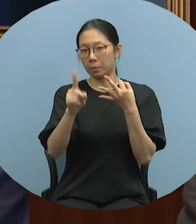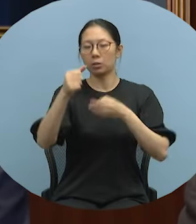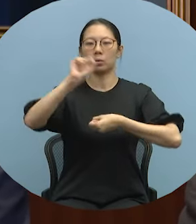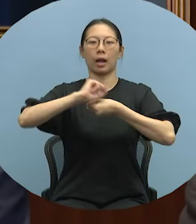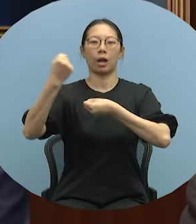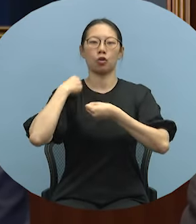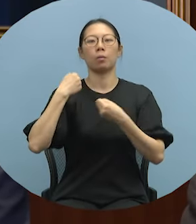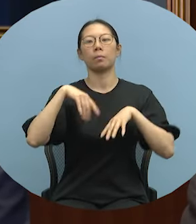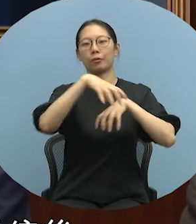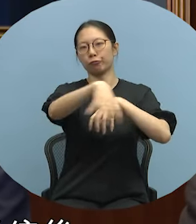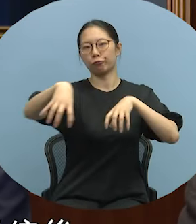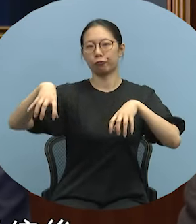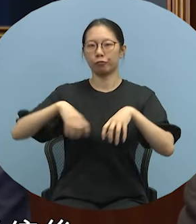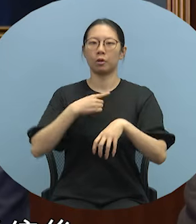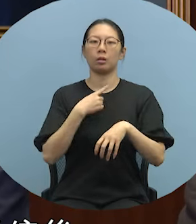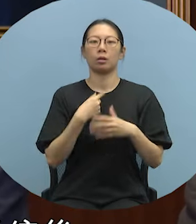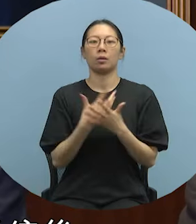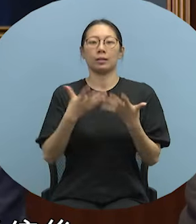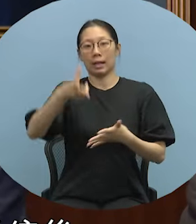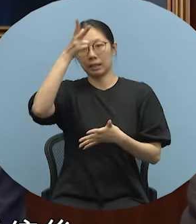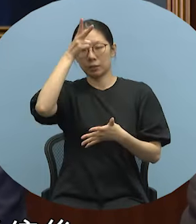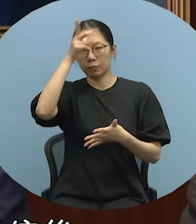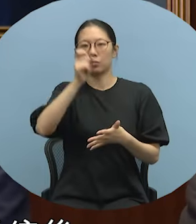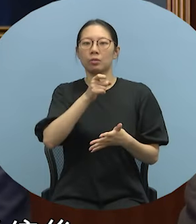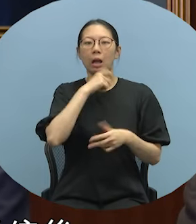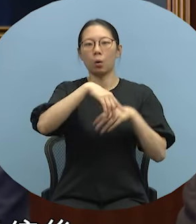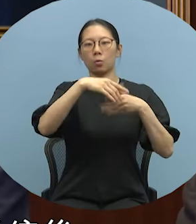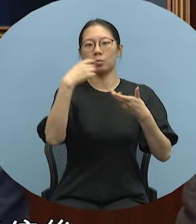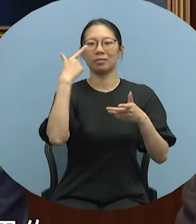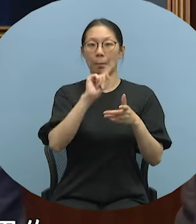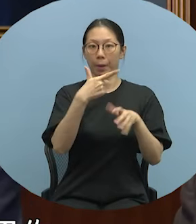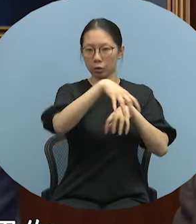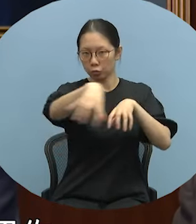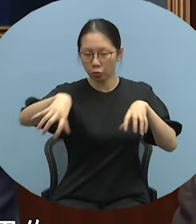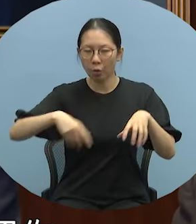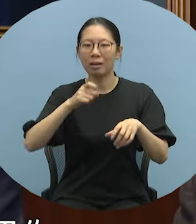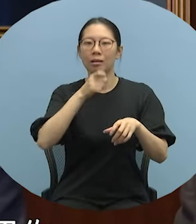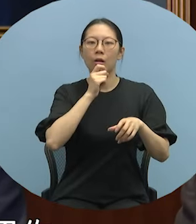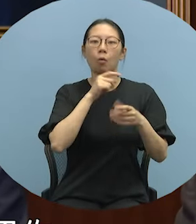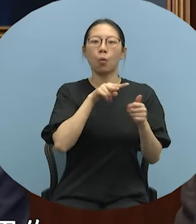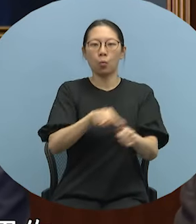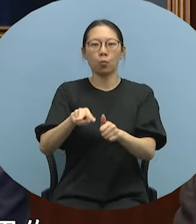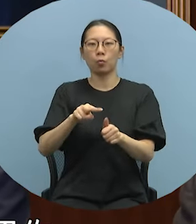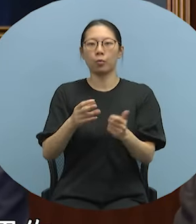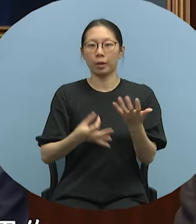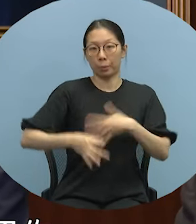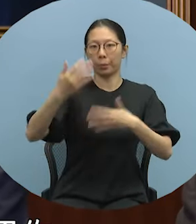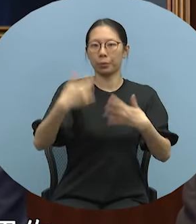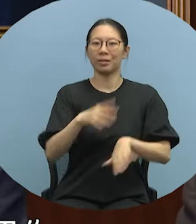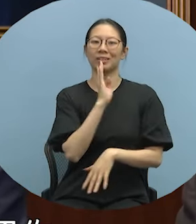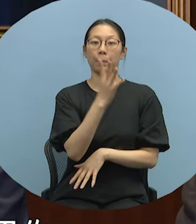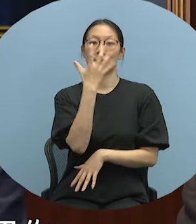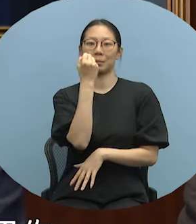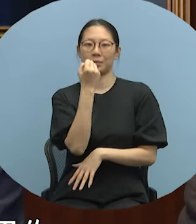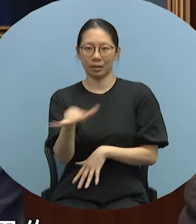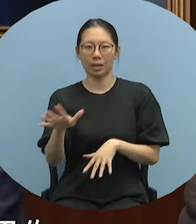建設。隨住政府完善整個地區治理系統之後咧，450多支嘅愛關愛隊咧已